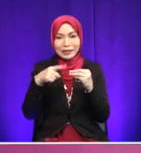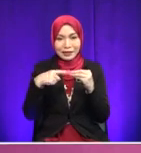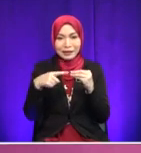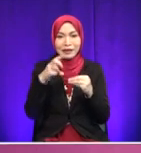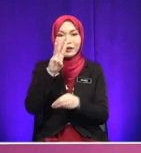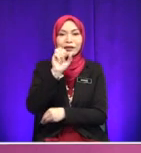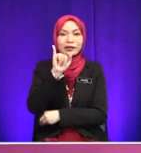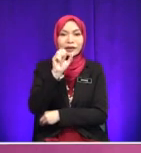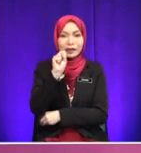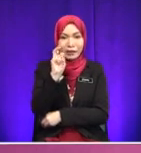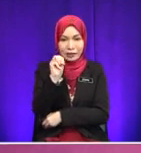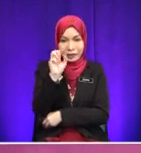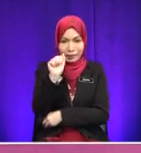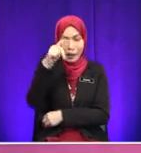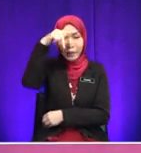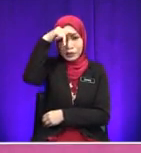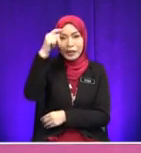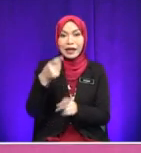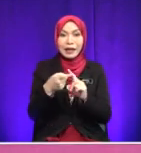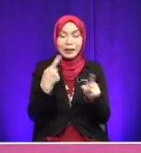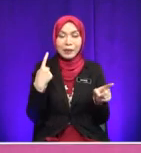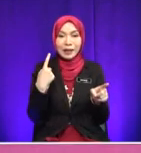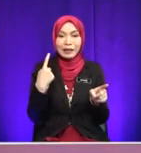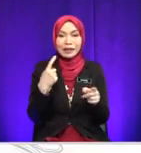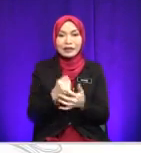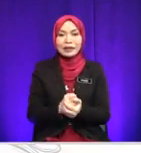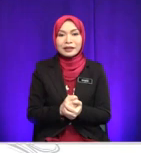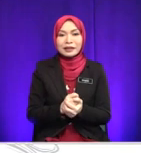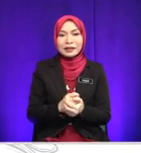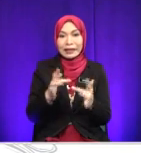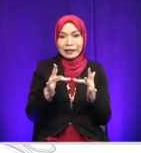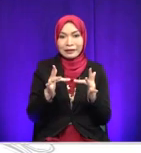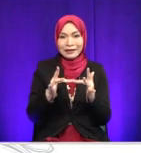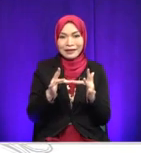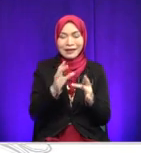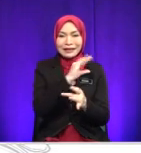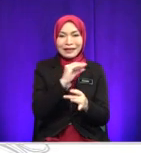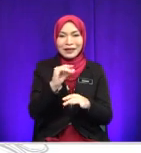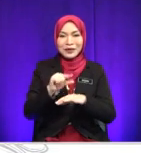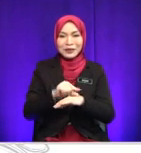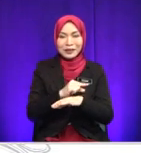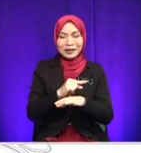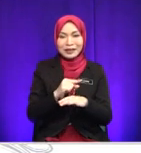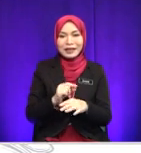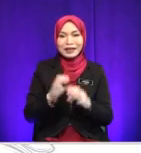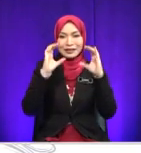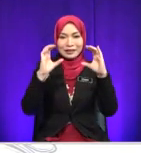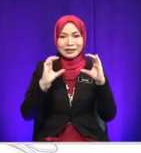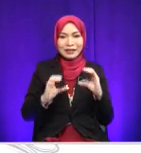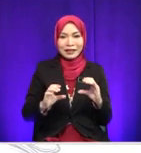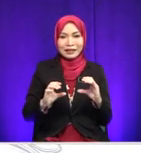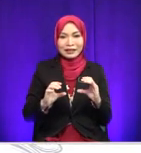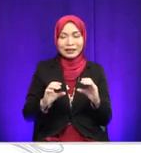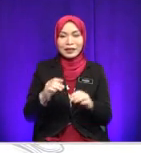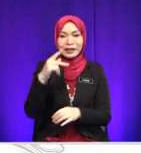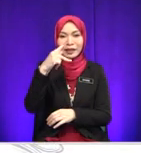ataupun melalui internet. Dan juga anak-anak murid harus menggunakan teknik bacaan KWLH.